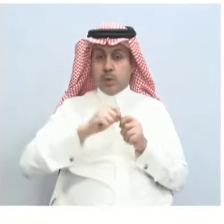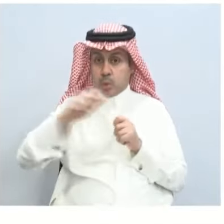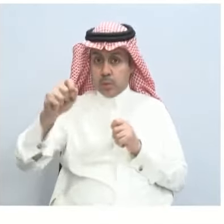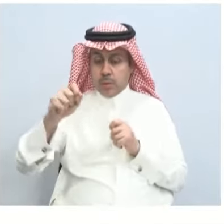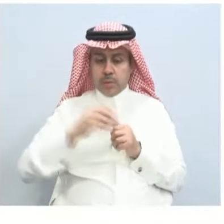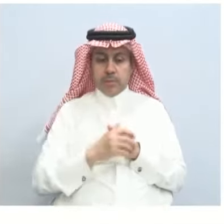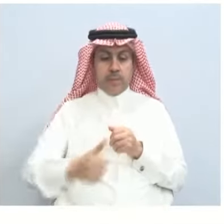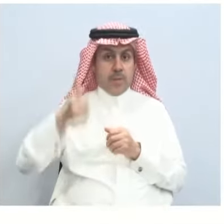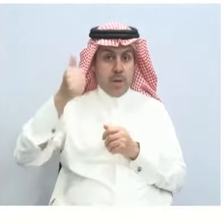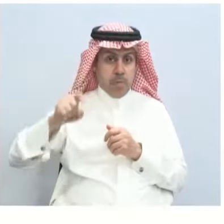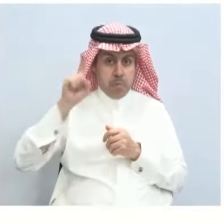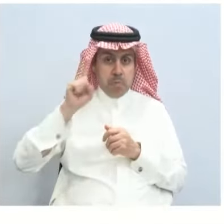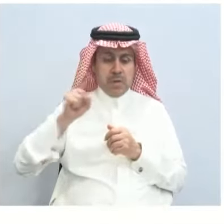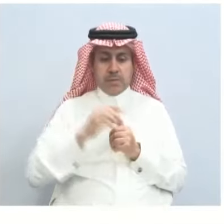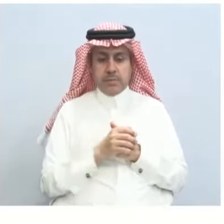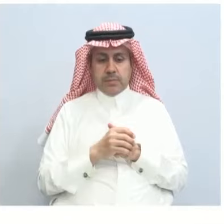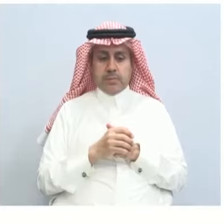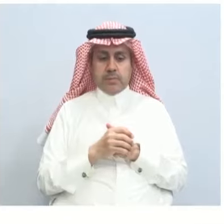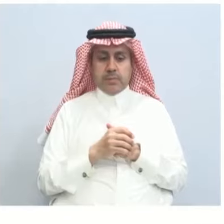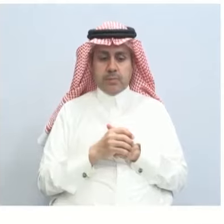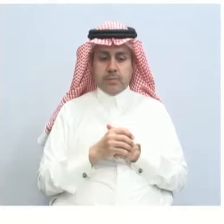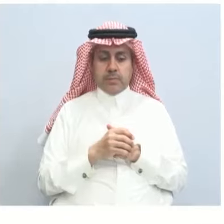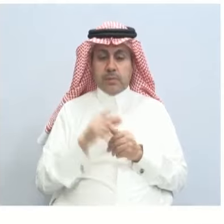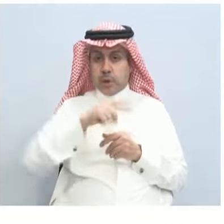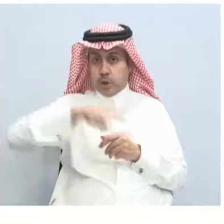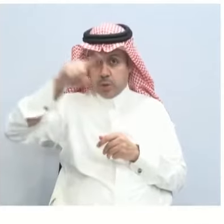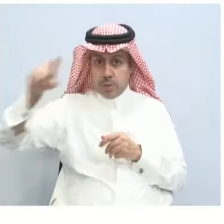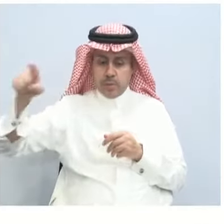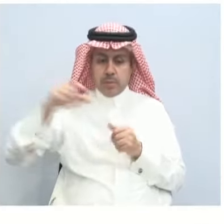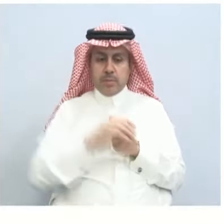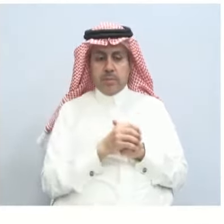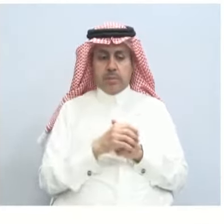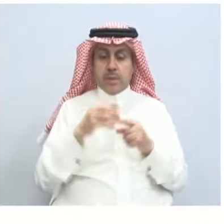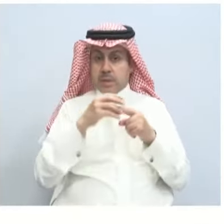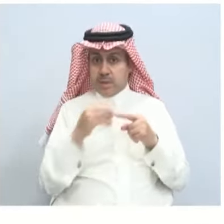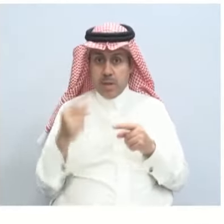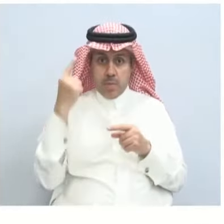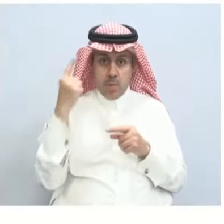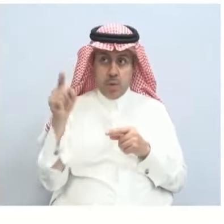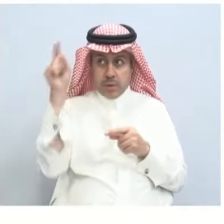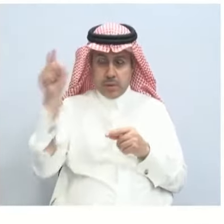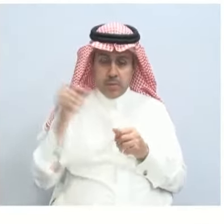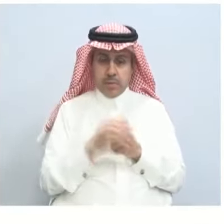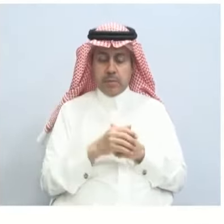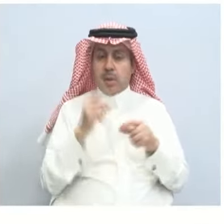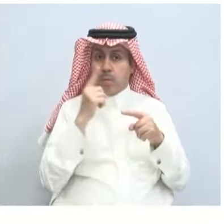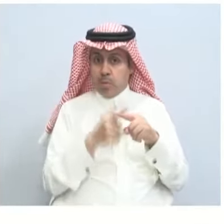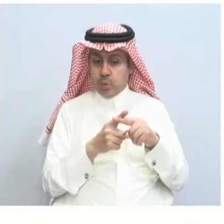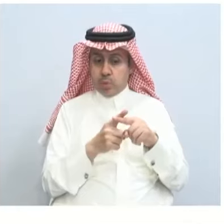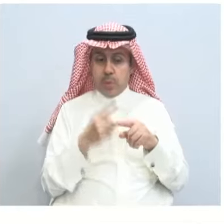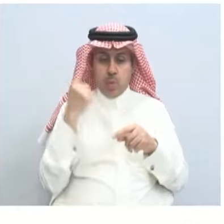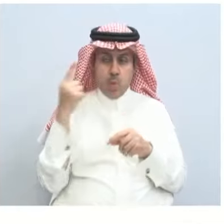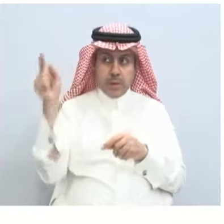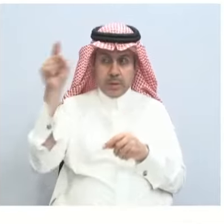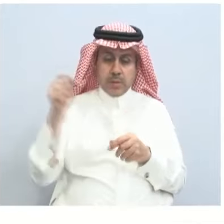اي بي فسيكون عباره عن جذر التربيعي لسالب واح تربيع زائدا موجب واح تربيع